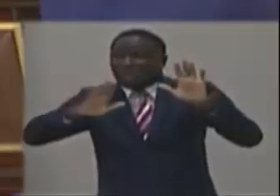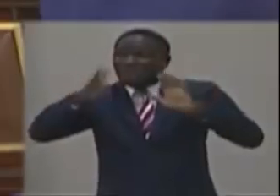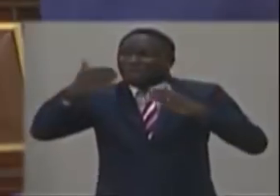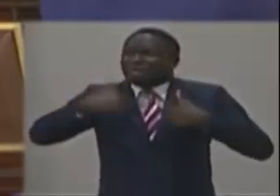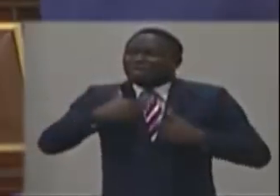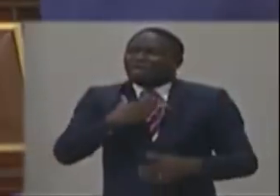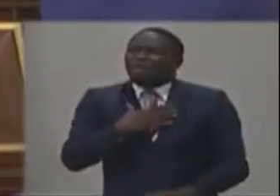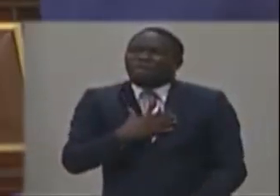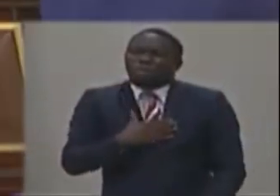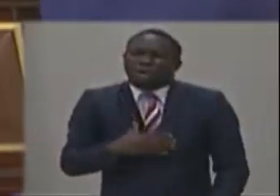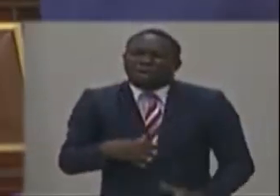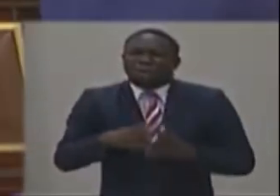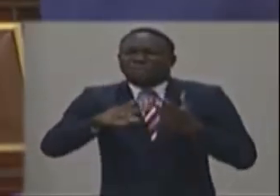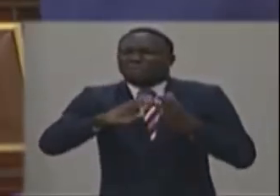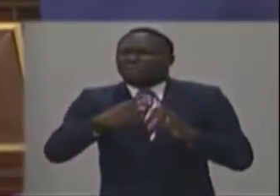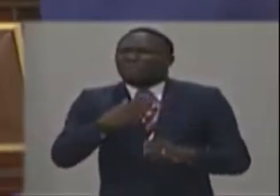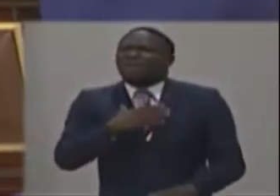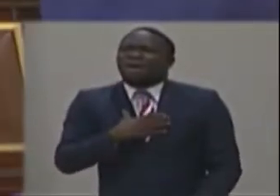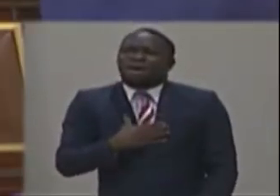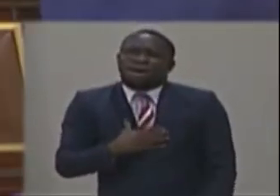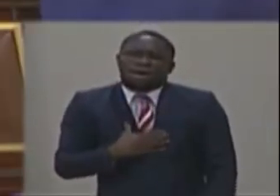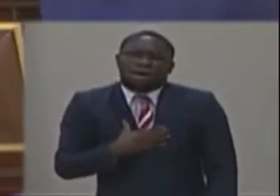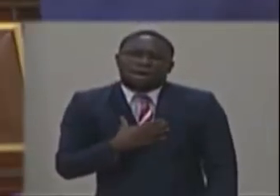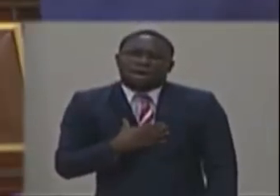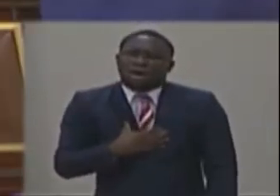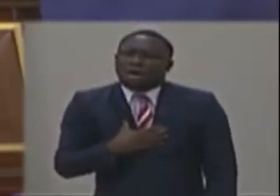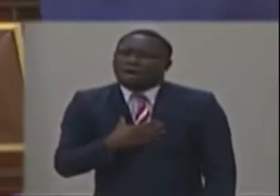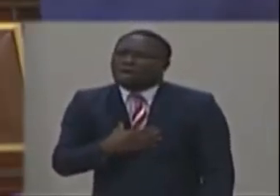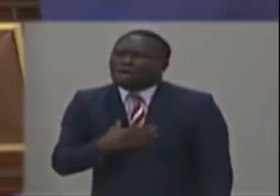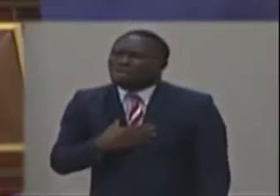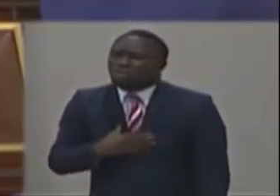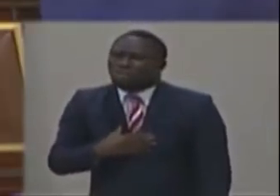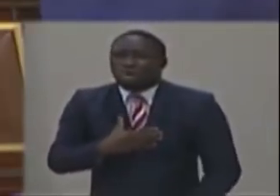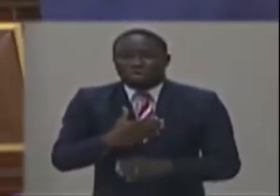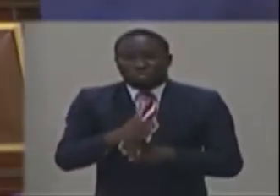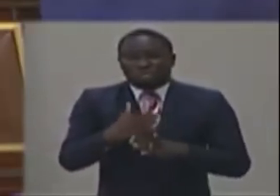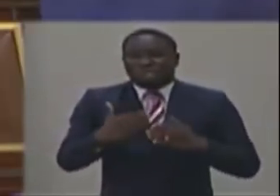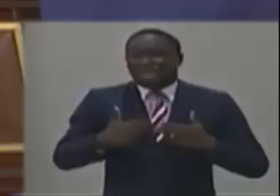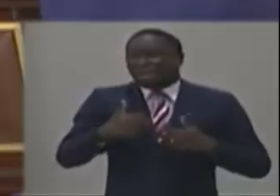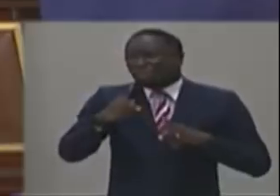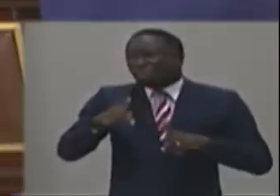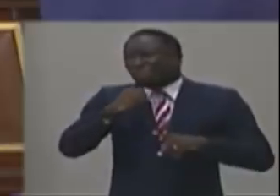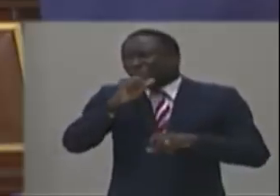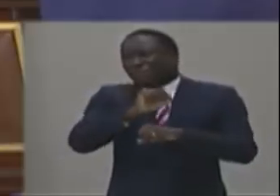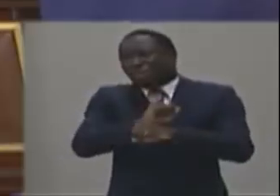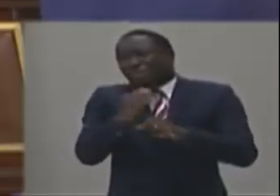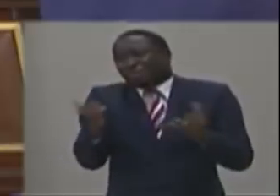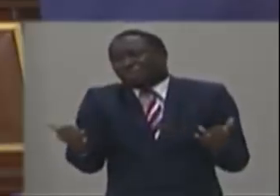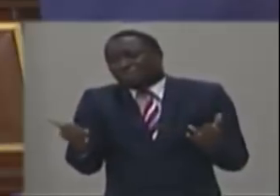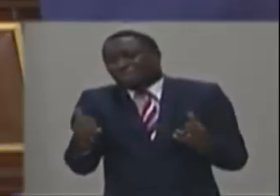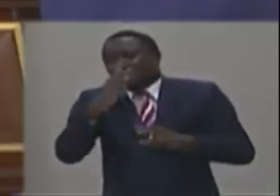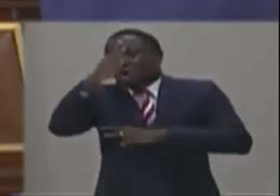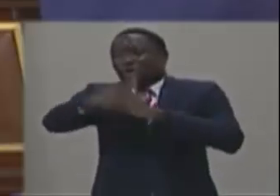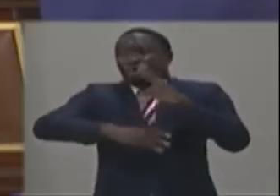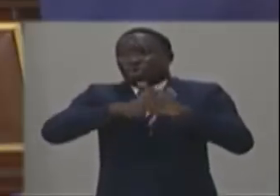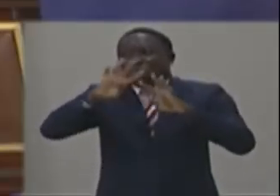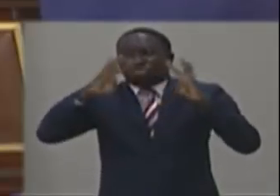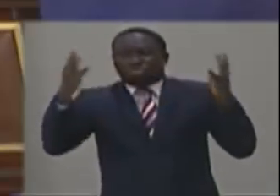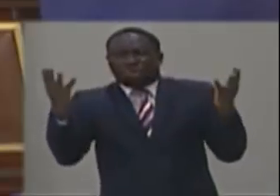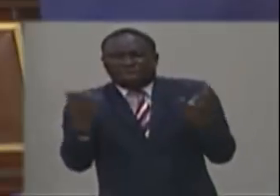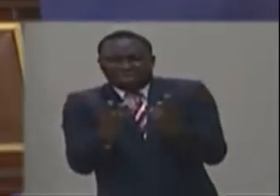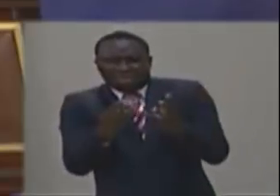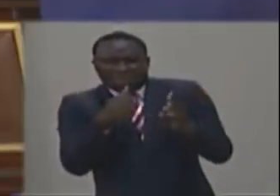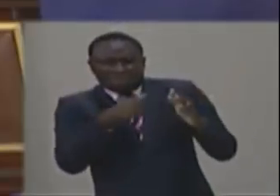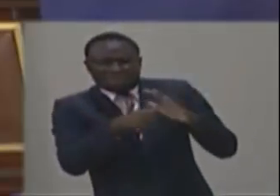évident, pour le grand pile problème, pour le grand goût. Nous déjà gen en pile chômage dans le pays. Le monde entier a vivre